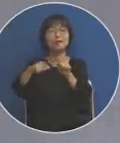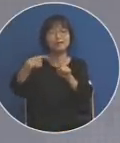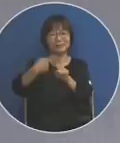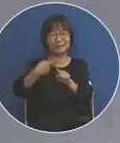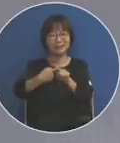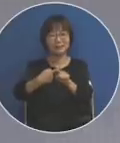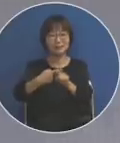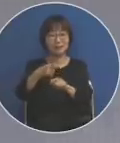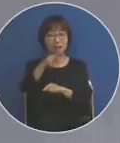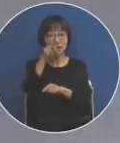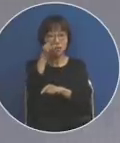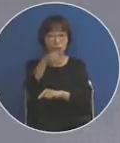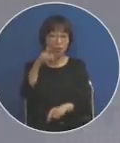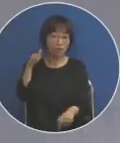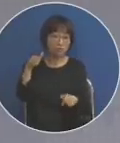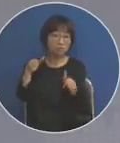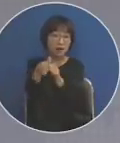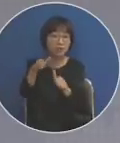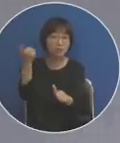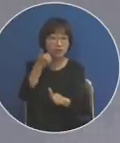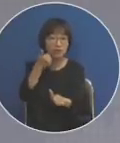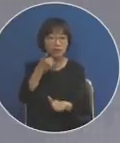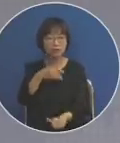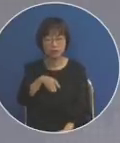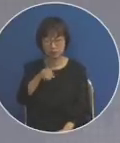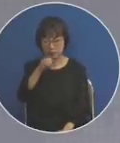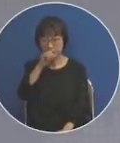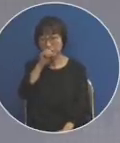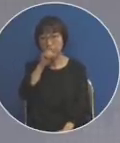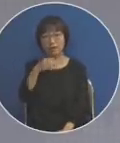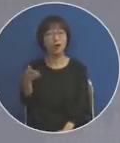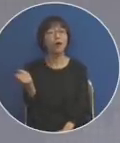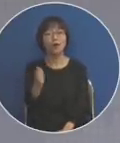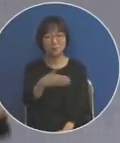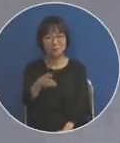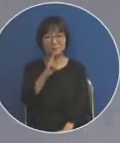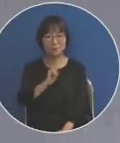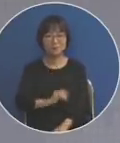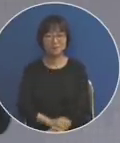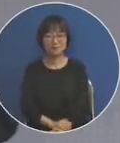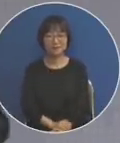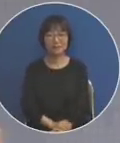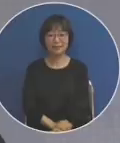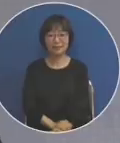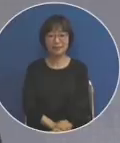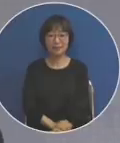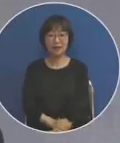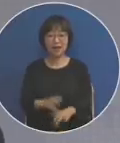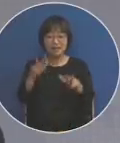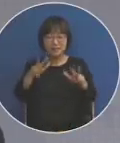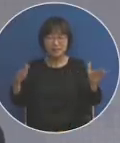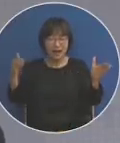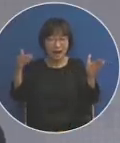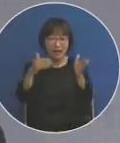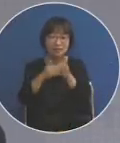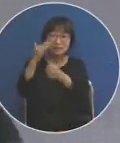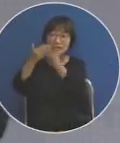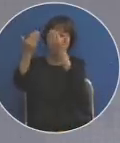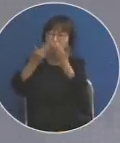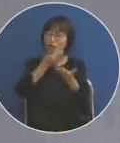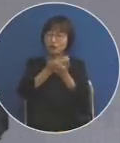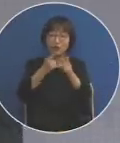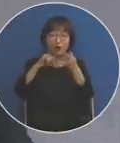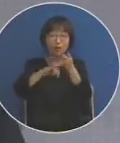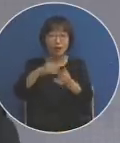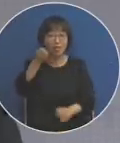누가 너를 건들겠냐? Who can go and attack you? 이런 파수꾼이에요. And so that's the watchman. 근데 이 축복을 지금까지 놓쳤단 말이에요. But until now they have lost hope.